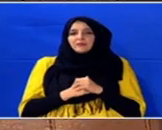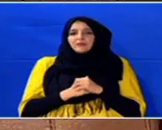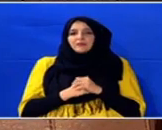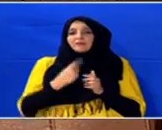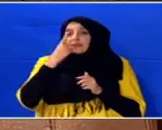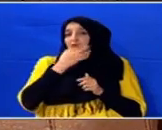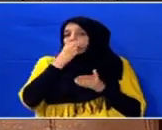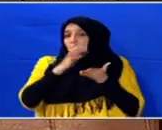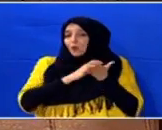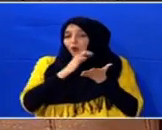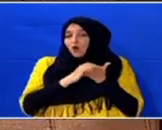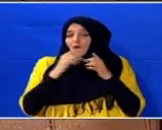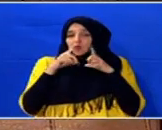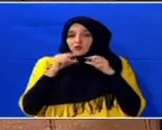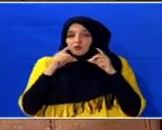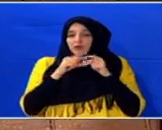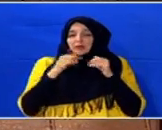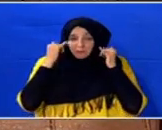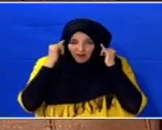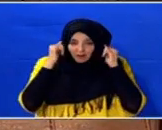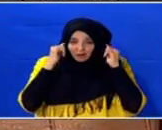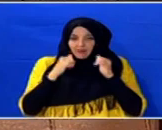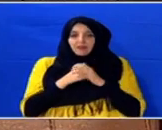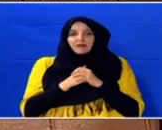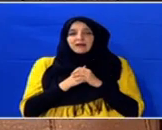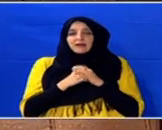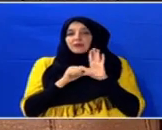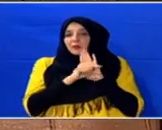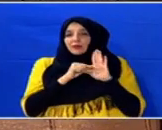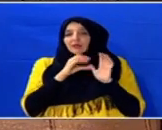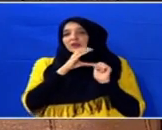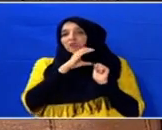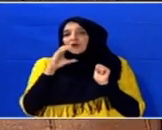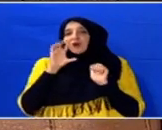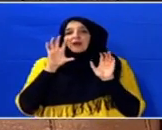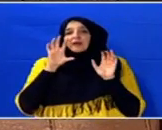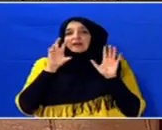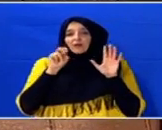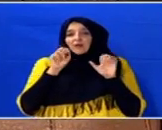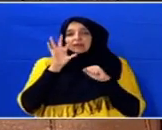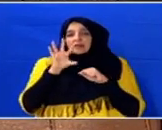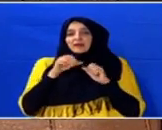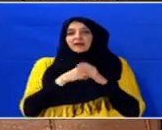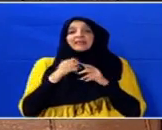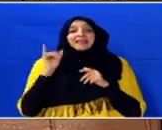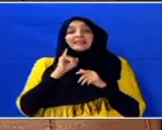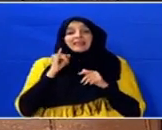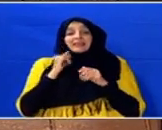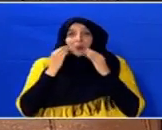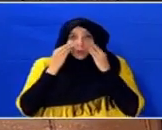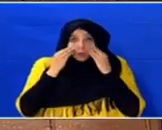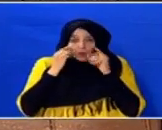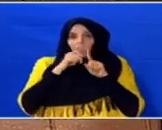قال ربنا عز وجل في سورة البقرة في الآية 185 فمن شهد منكم